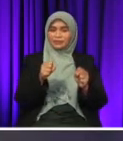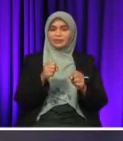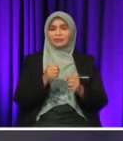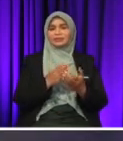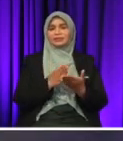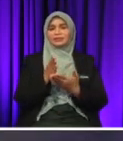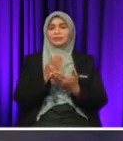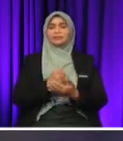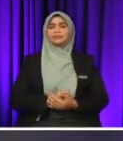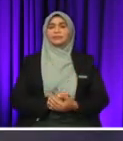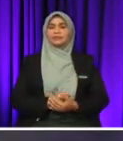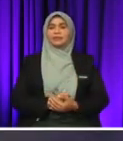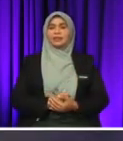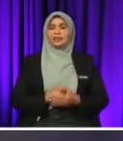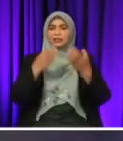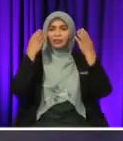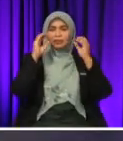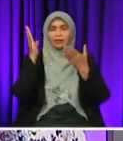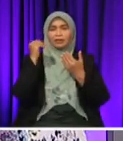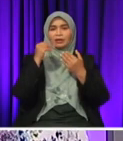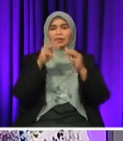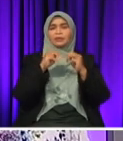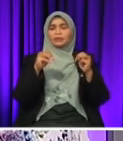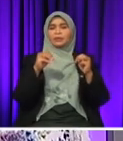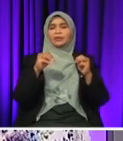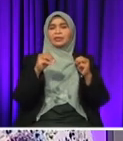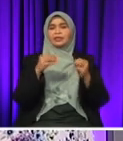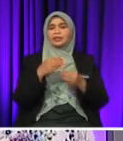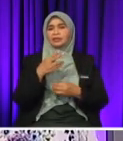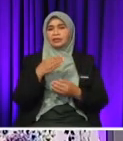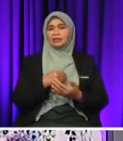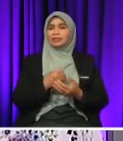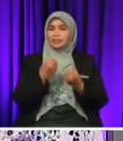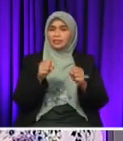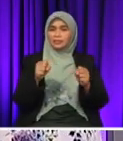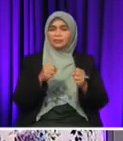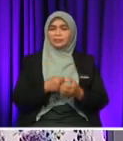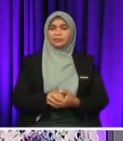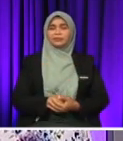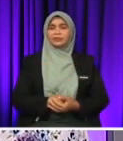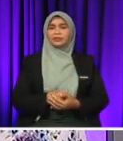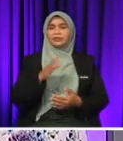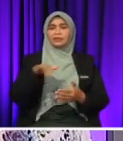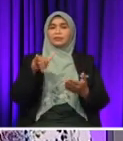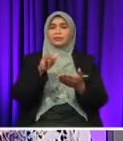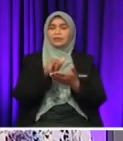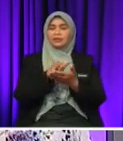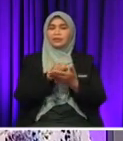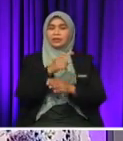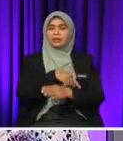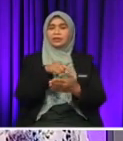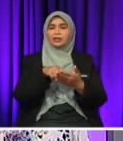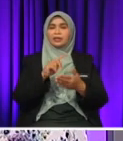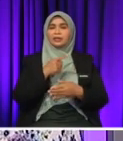semua sudah bersedia Mari kita belajar tentang sajak pada Ma tapi sebelum itu hari ini